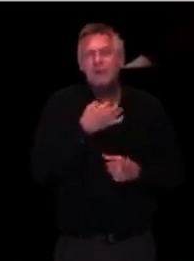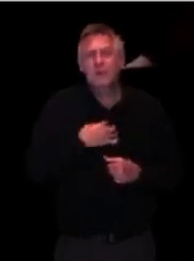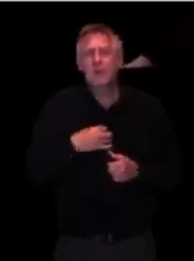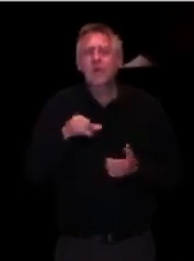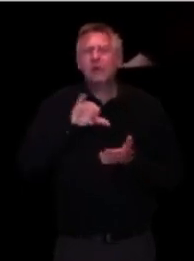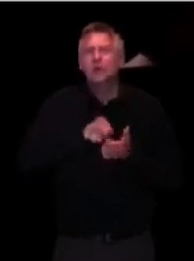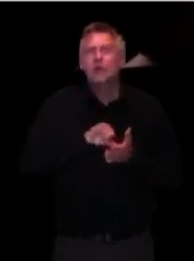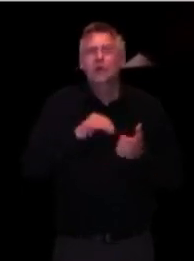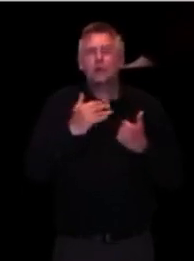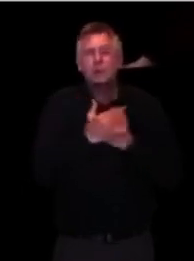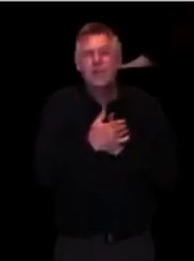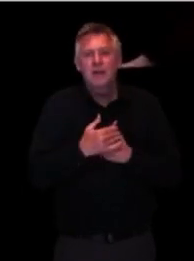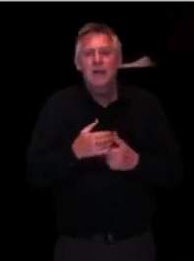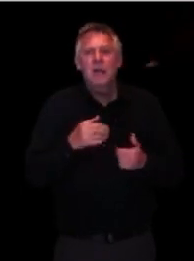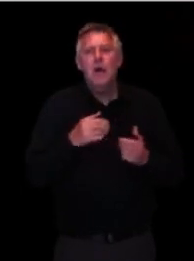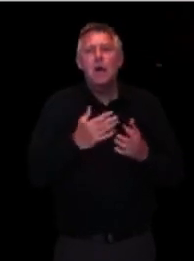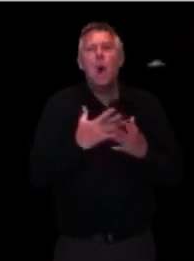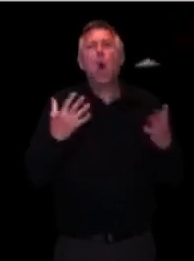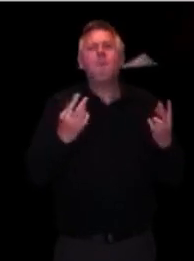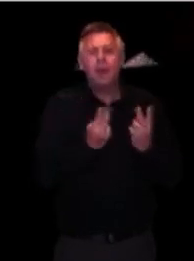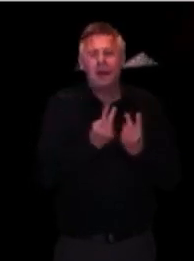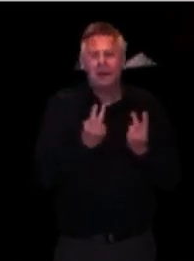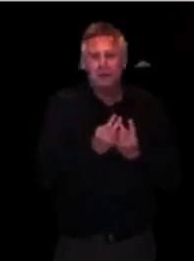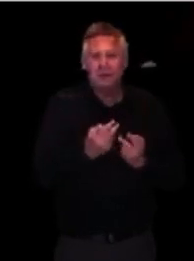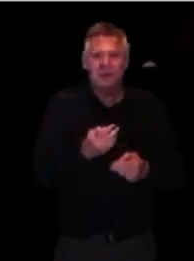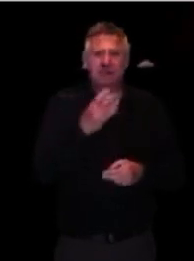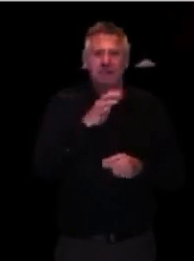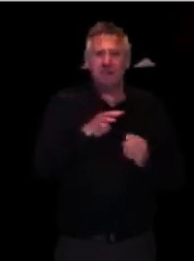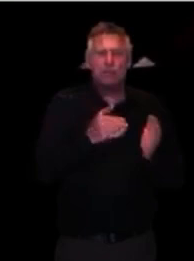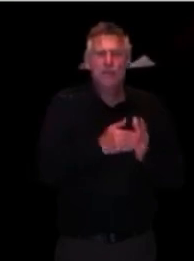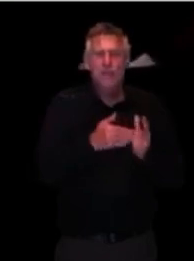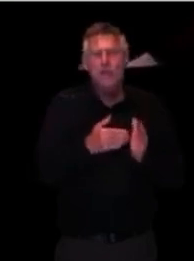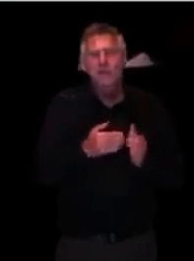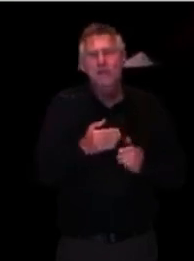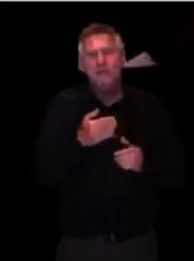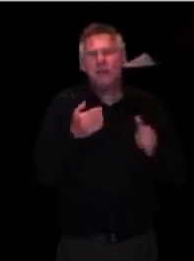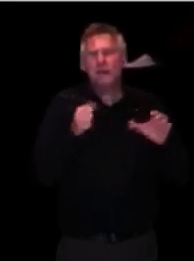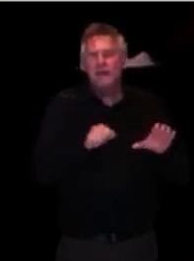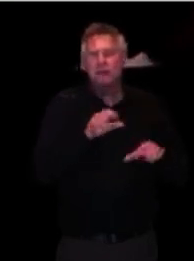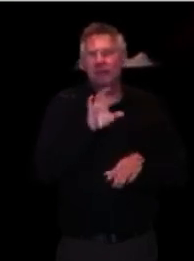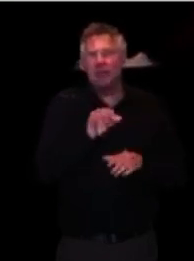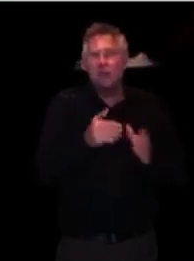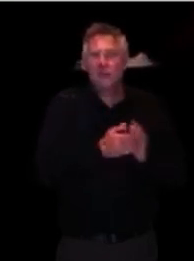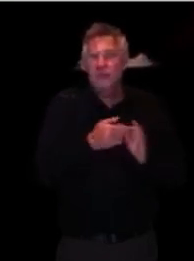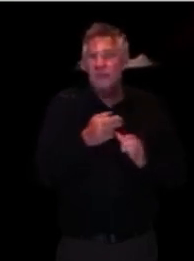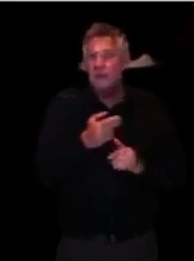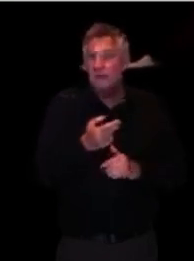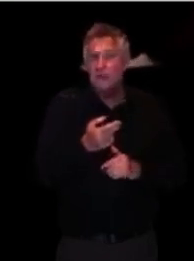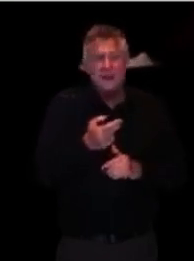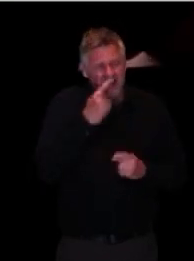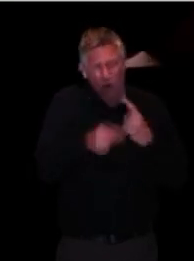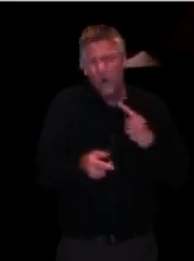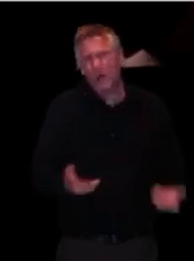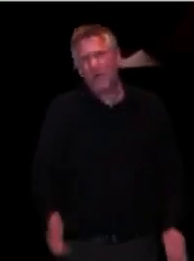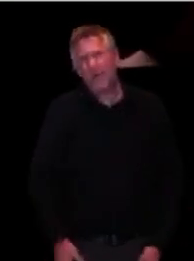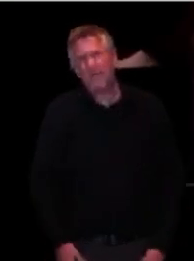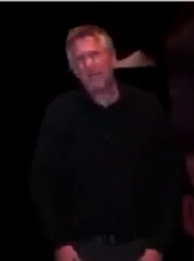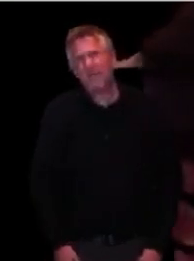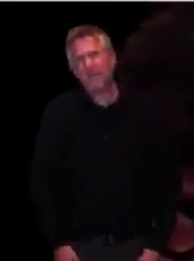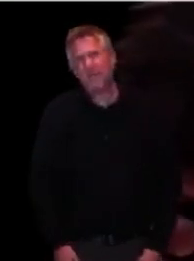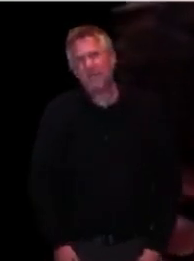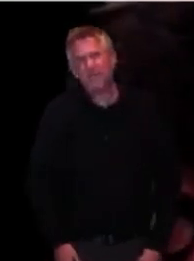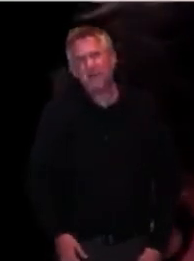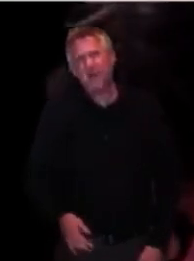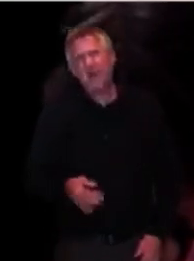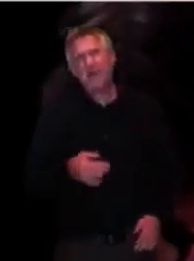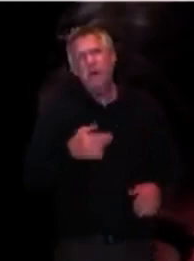du grand parc on est passé de 400 000 à 650 000 c'est une erreur fondamentale parce qu'elle parle des places